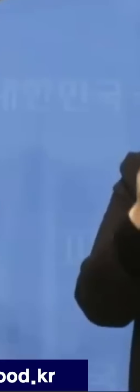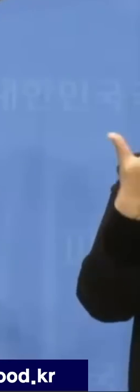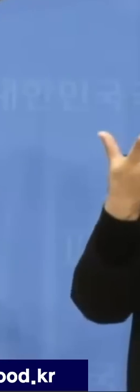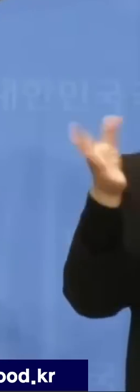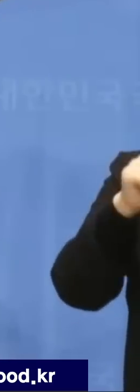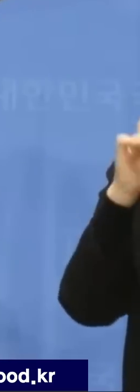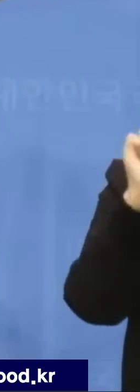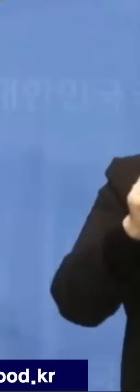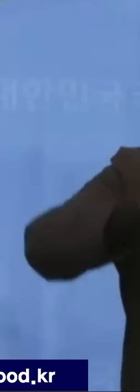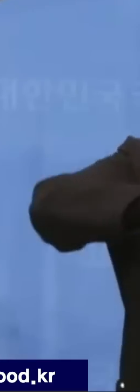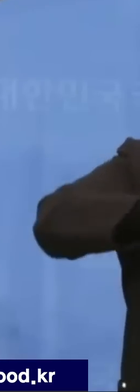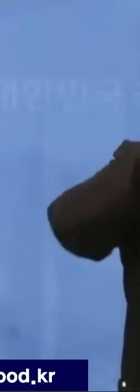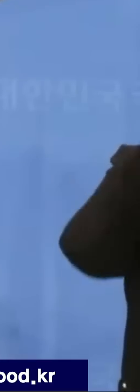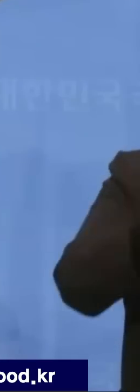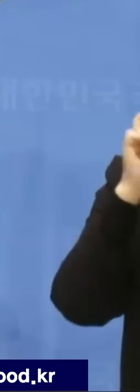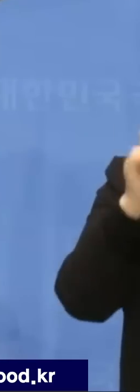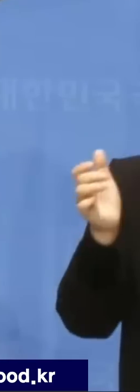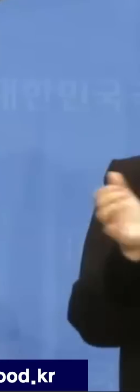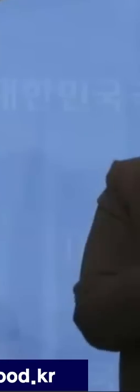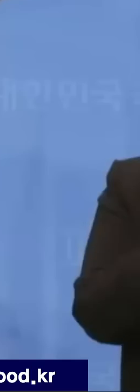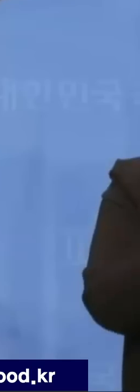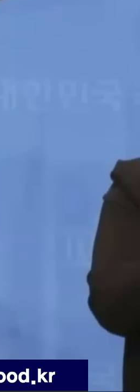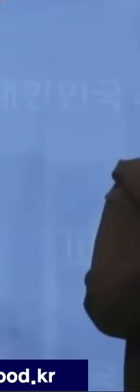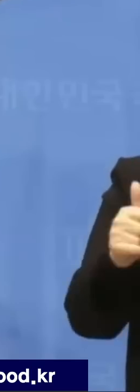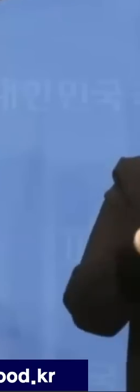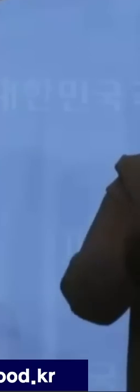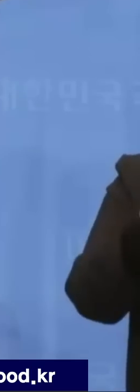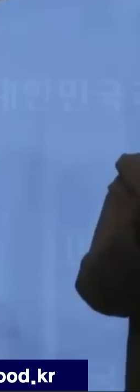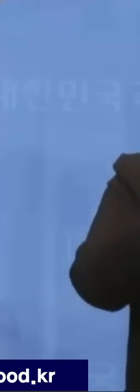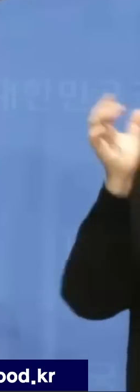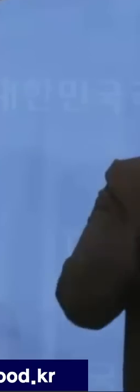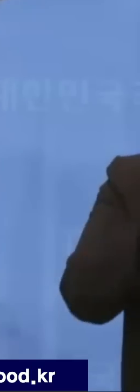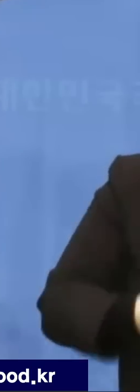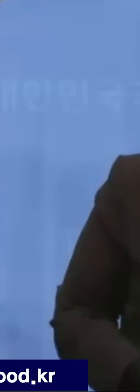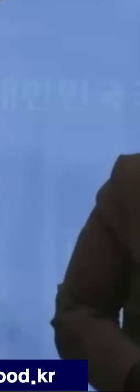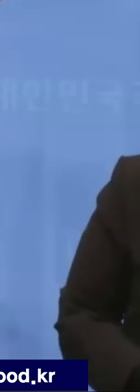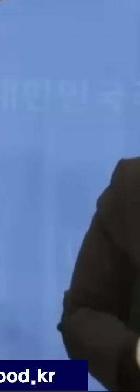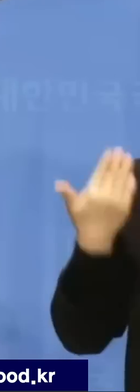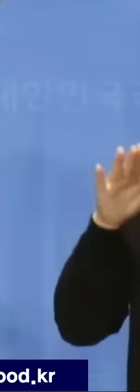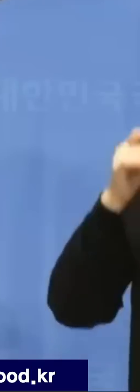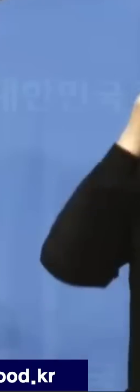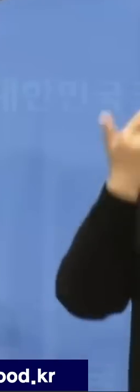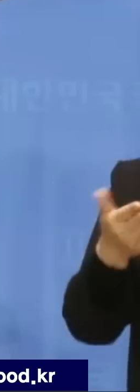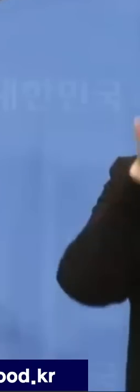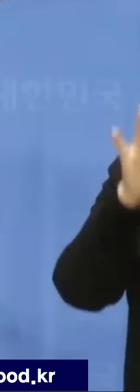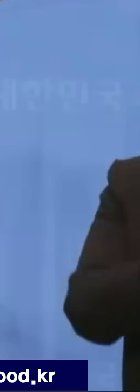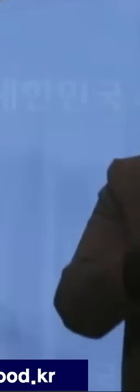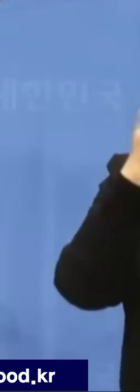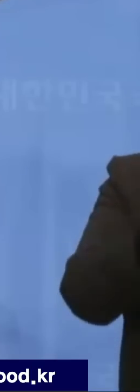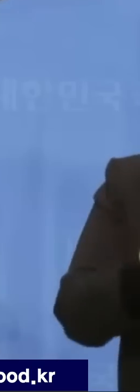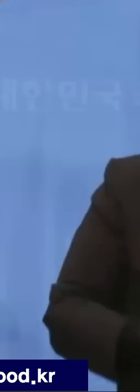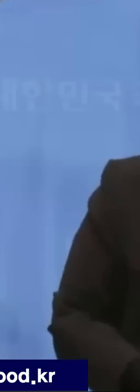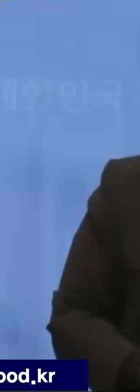선고받은 MB를 사면한다는 계획이다. MB 사면에 대한 최근 여론조사는 반대